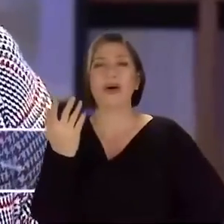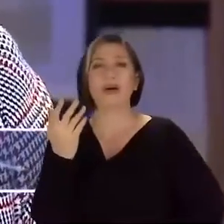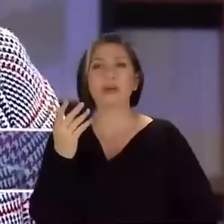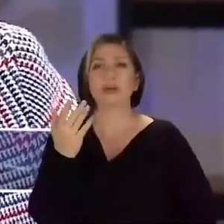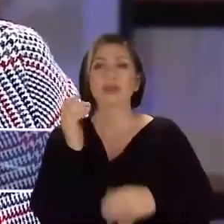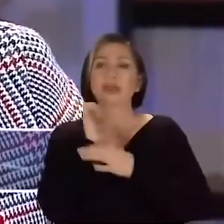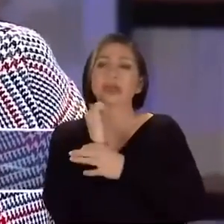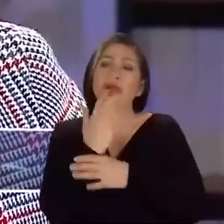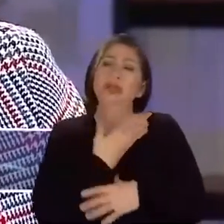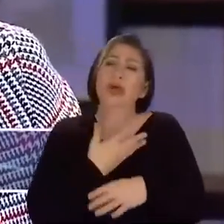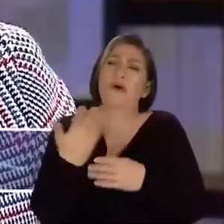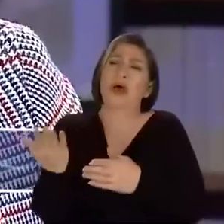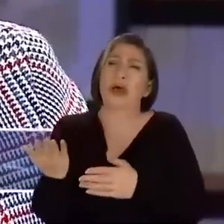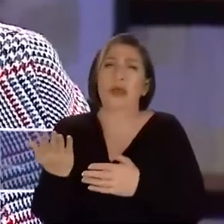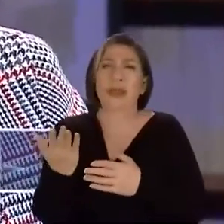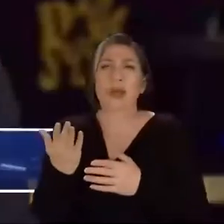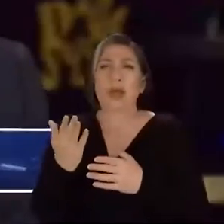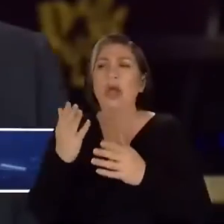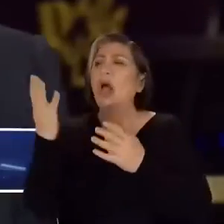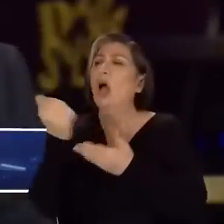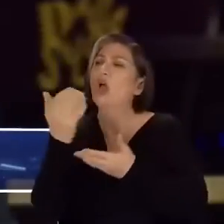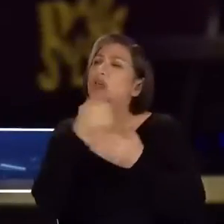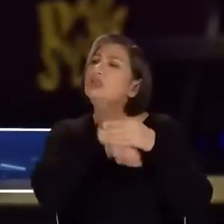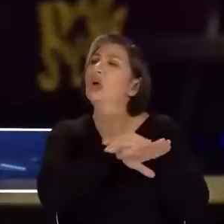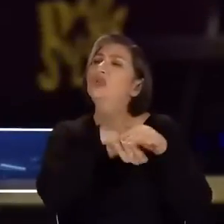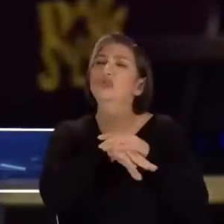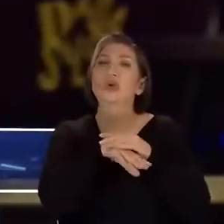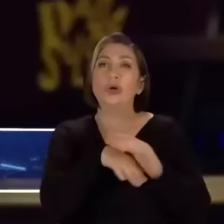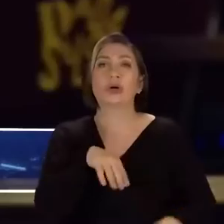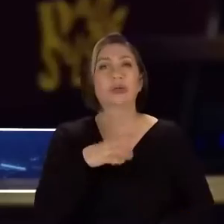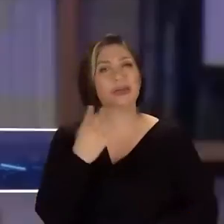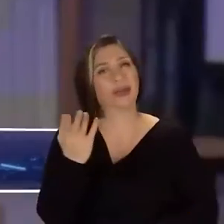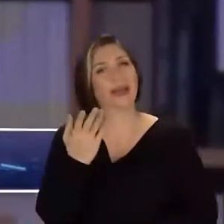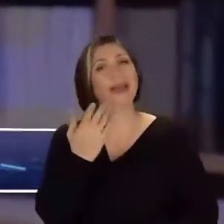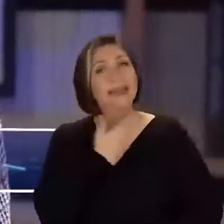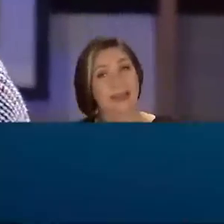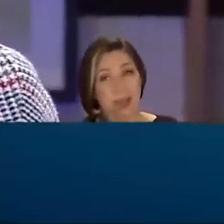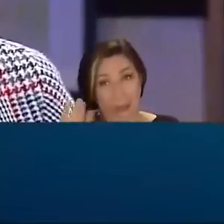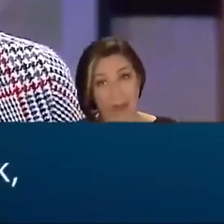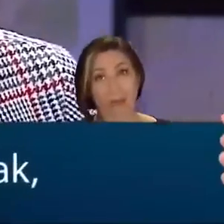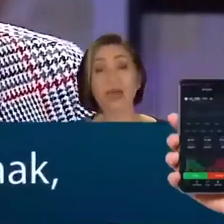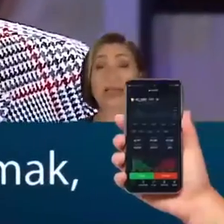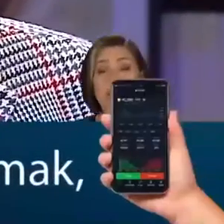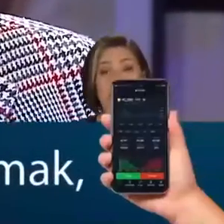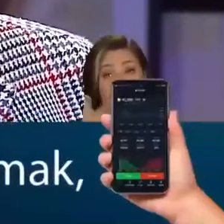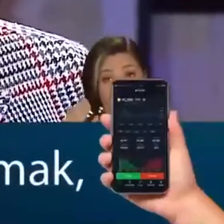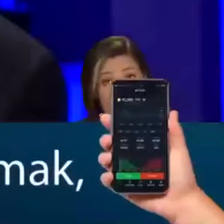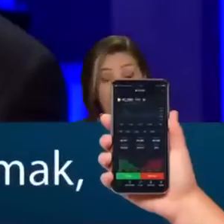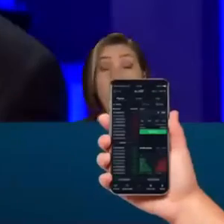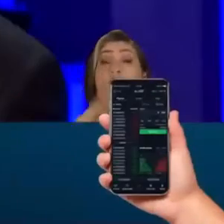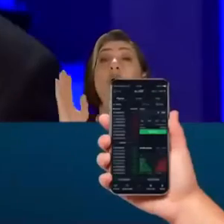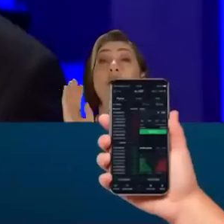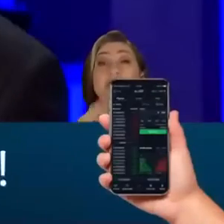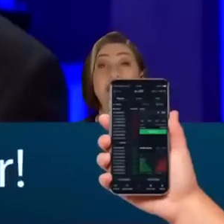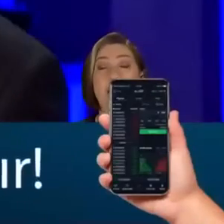onu? Sanat sever. Peki, ne yapıyor? Okan Bey. Koleksiyon. Sanat sever, koleksiyon yapıyor. Ya severek mi alıyor? İsteyerek mi alıyor?